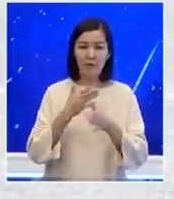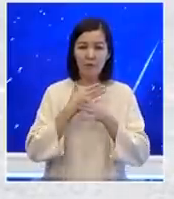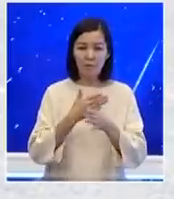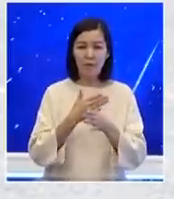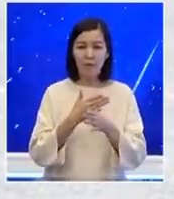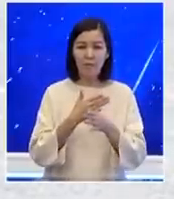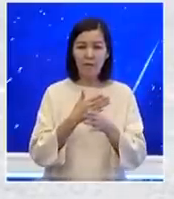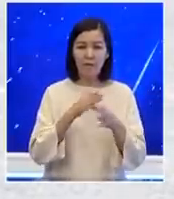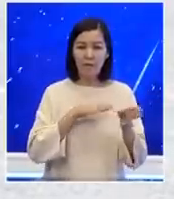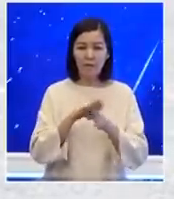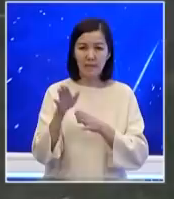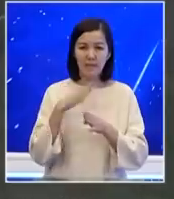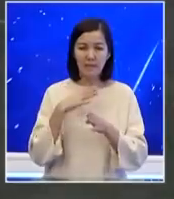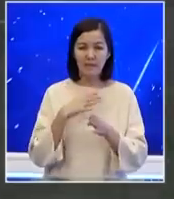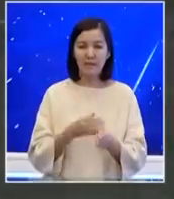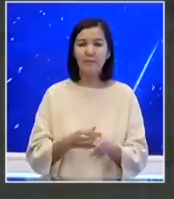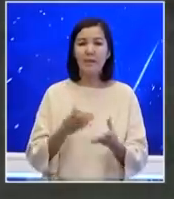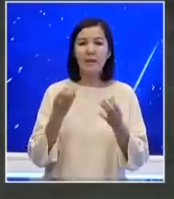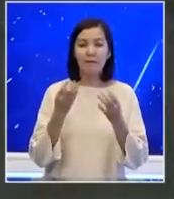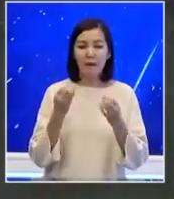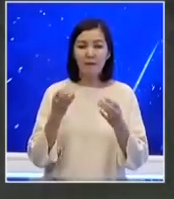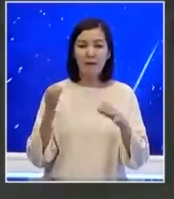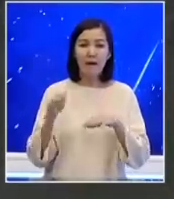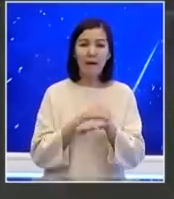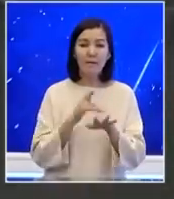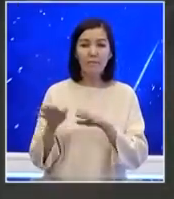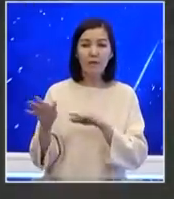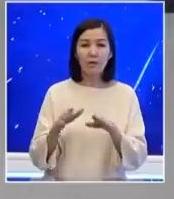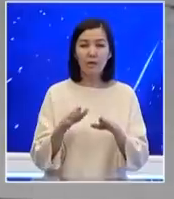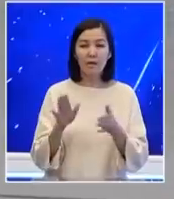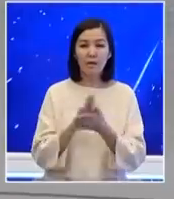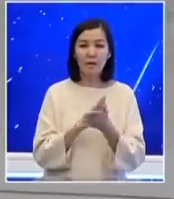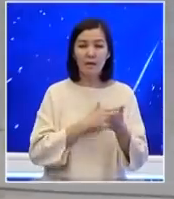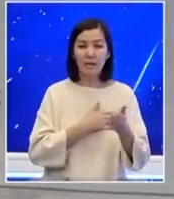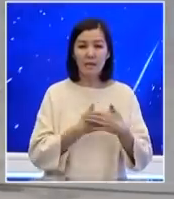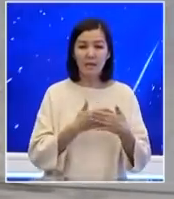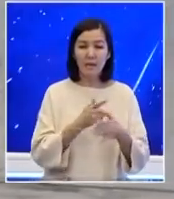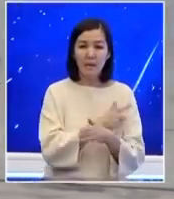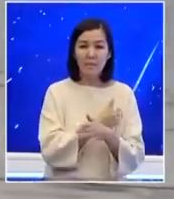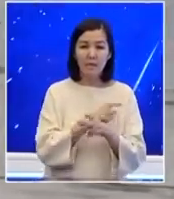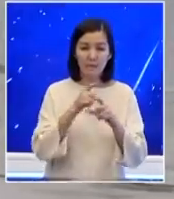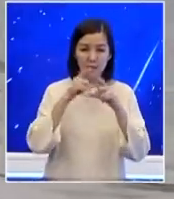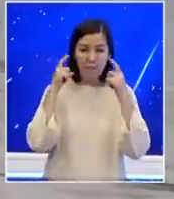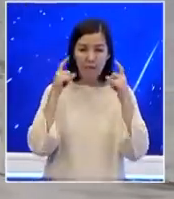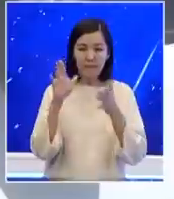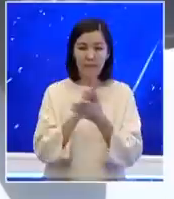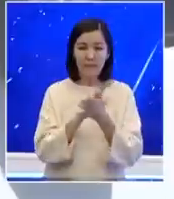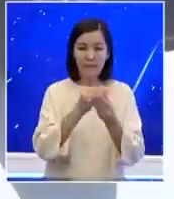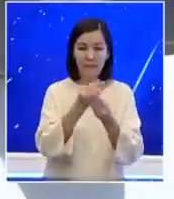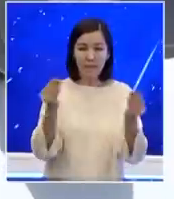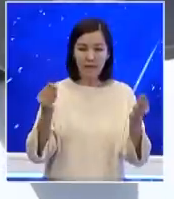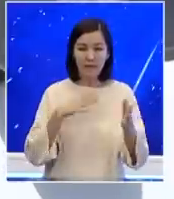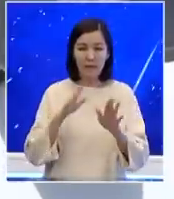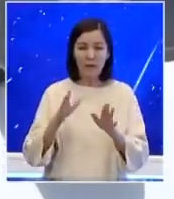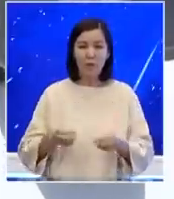осы жұмыс іске асырылды. Сондай ақ қайырымдылық шара барысында еріктілер аудан тұрғындарына медициналық масканы да тегін таратты.